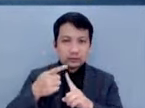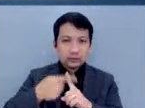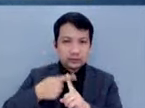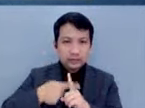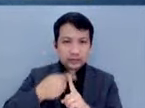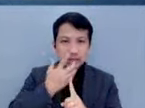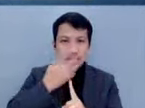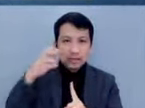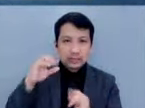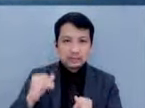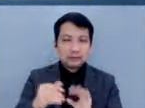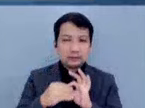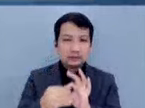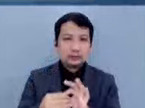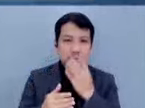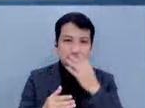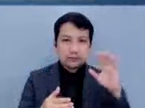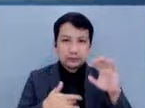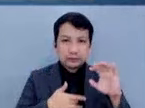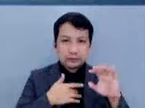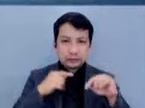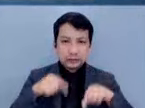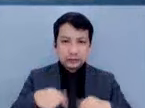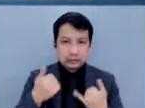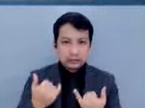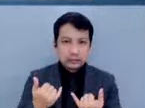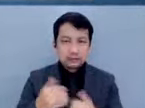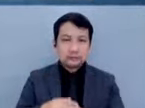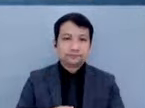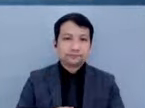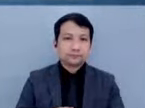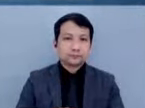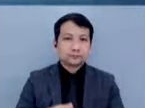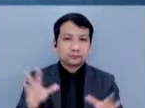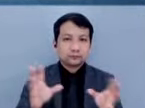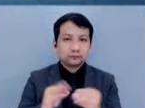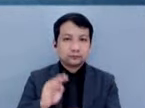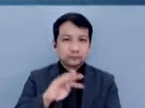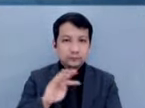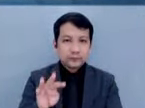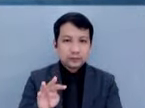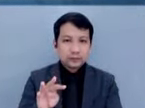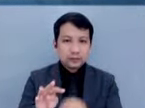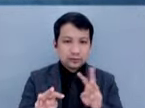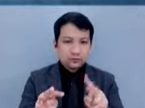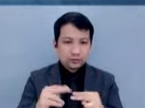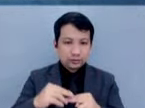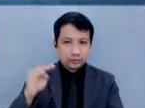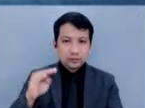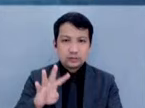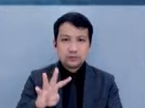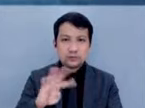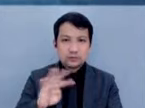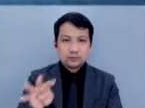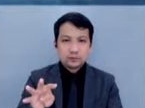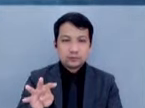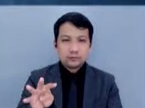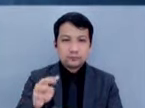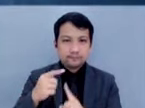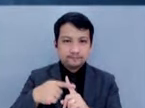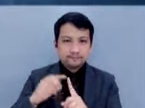o yung init na nararamdaman ngayong araw. Naglalaro yan sa 42 degrees Celsius hanggang 44 degrees